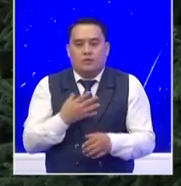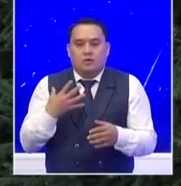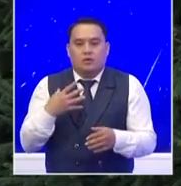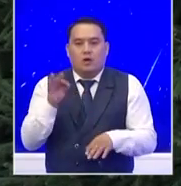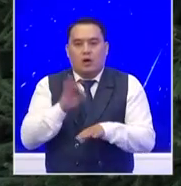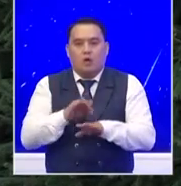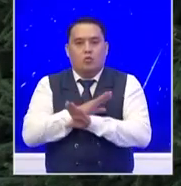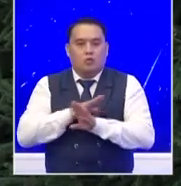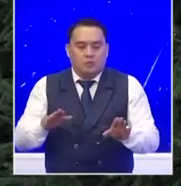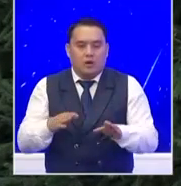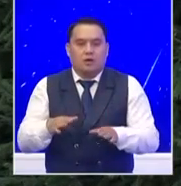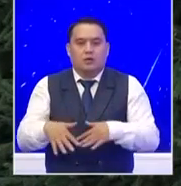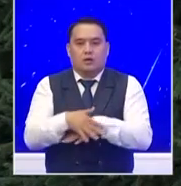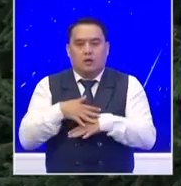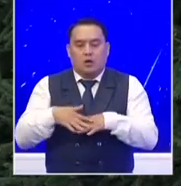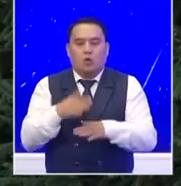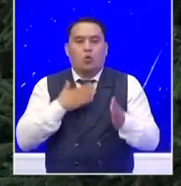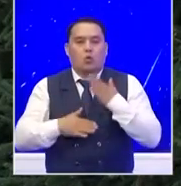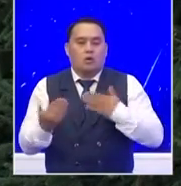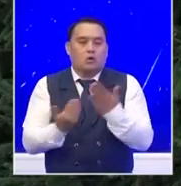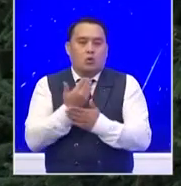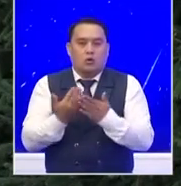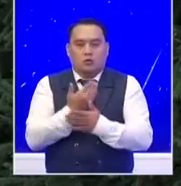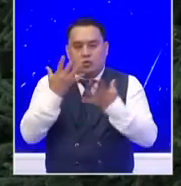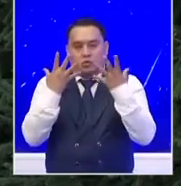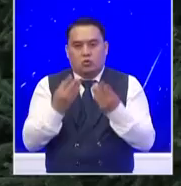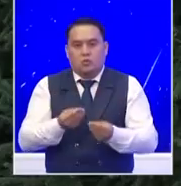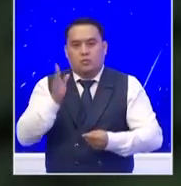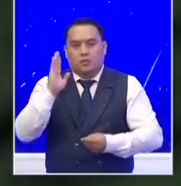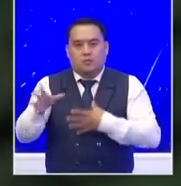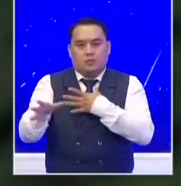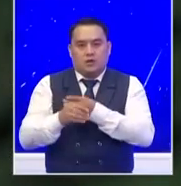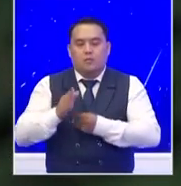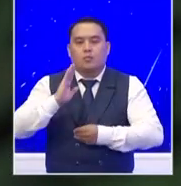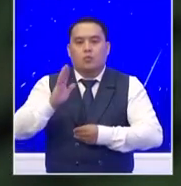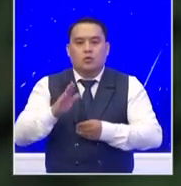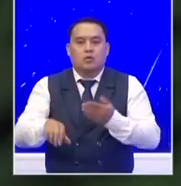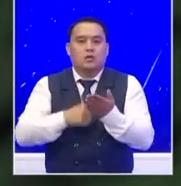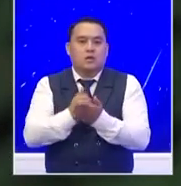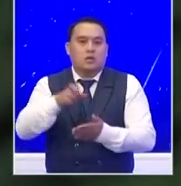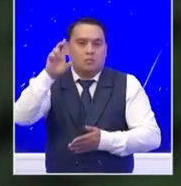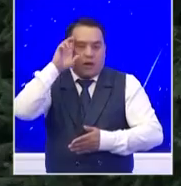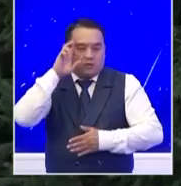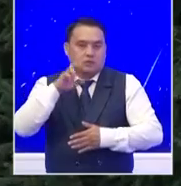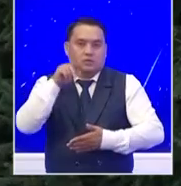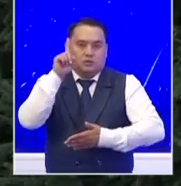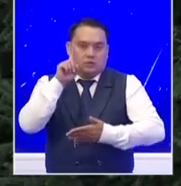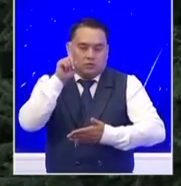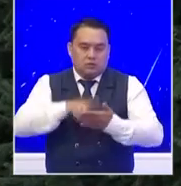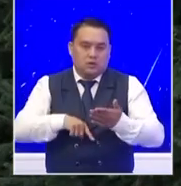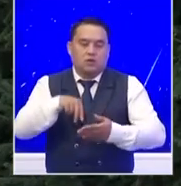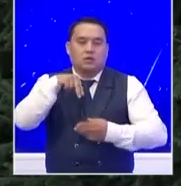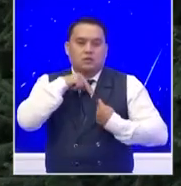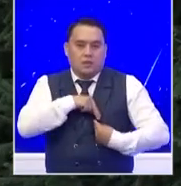болып, заманымыз тыныш болып, әлі де талай қуанатын, шаттанатын күндерімізге бәріміз бірге жетейік. Елбасымыздың елімізге сіңірген еңбегі өте